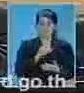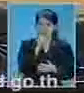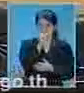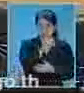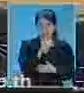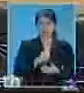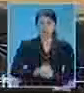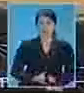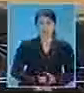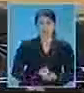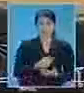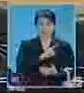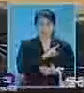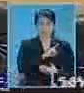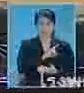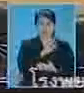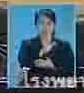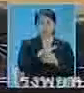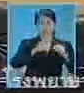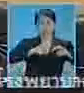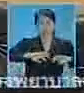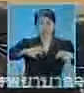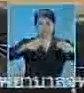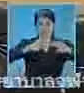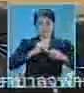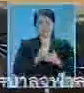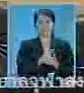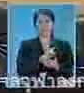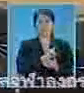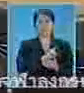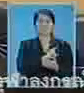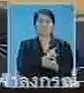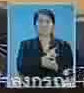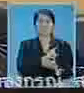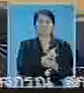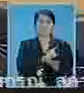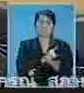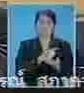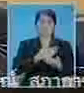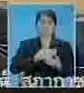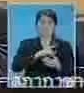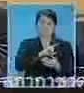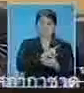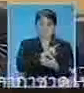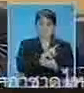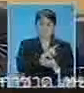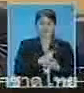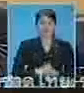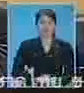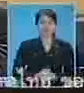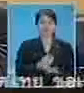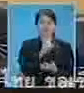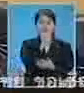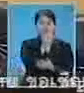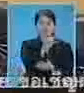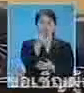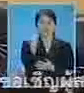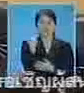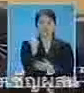ครับว่าเป็นหน้าที่ของรัฐบาลด้วยที่จะต้องรับภาระนี้แทนประชาชนท่านพูดบอกว่าสุดท้